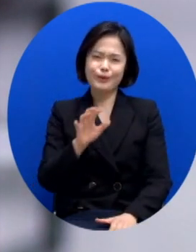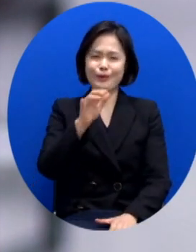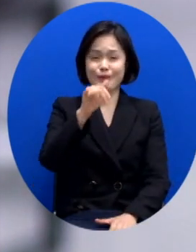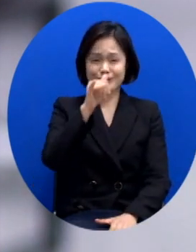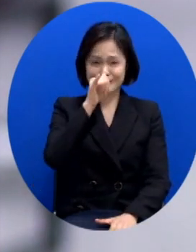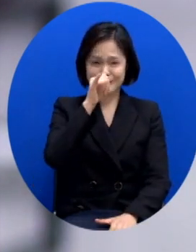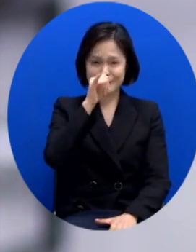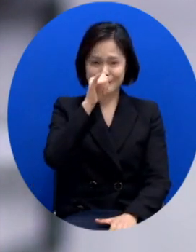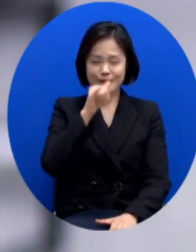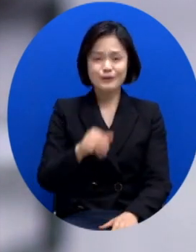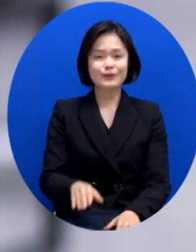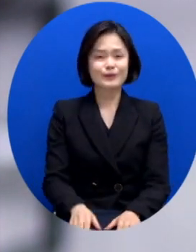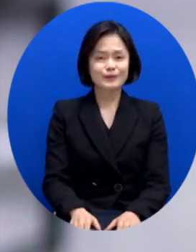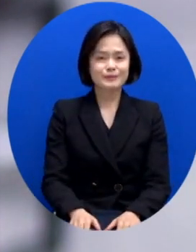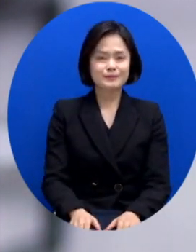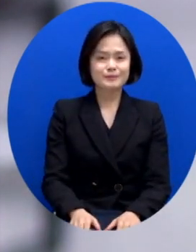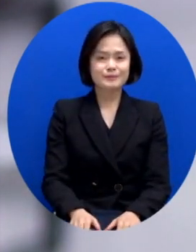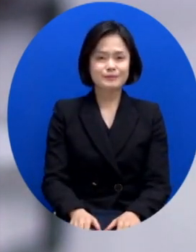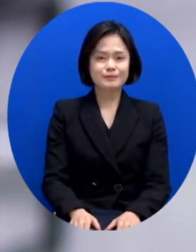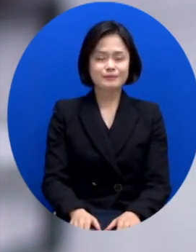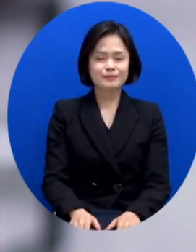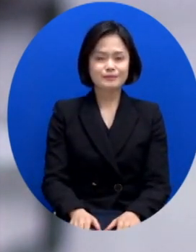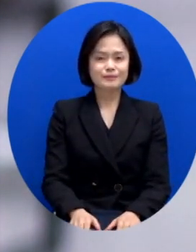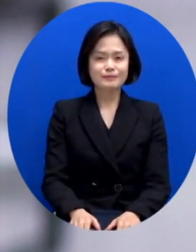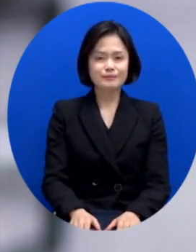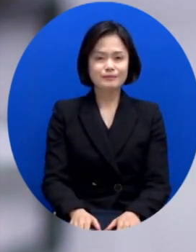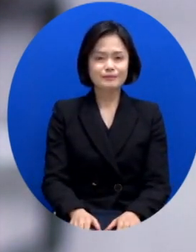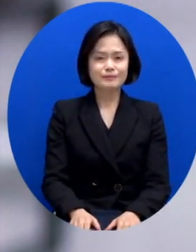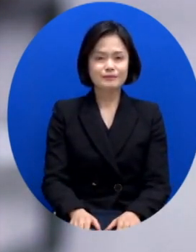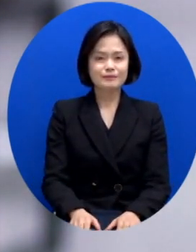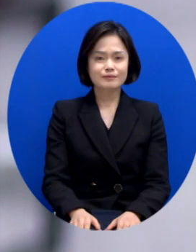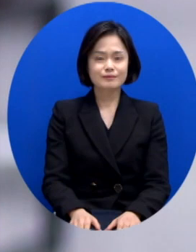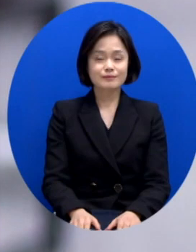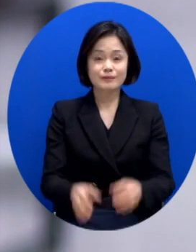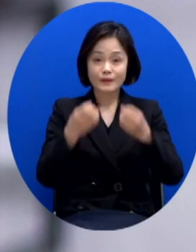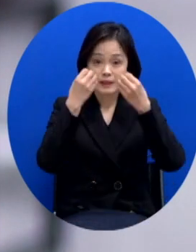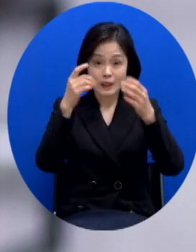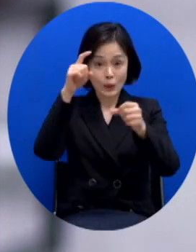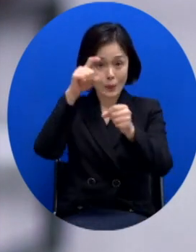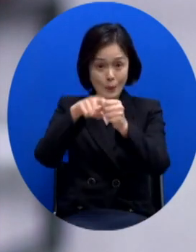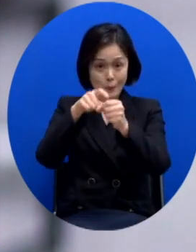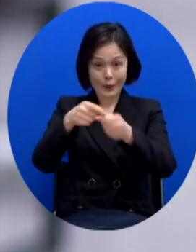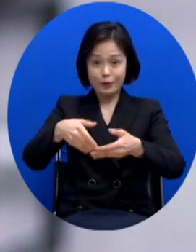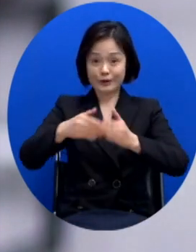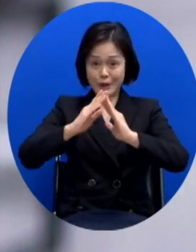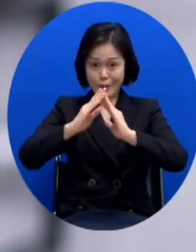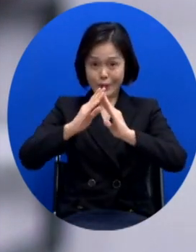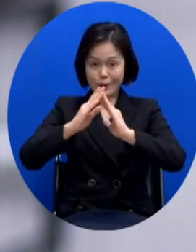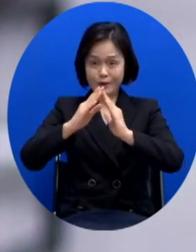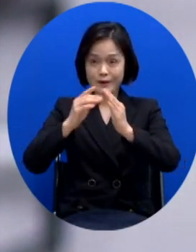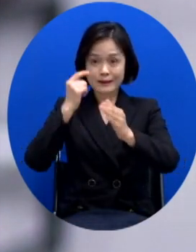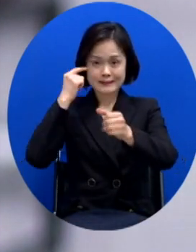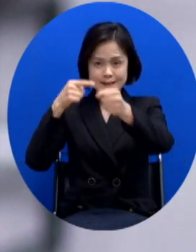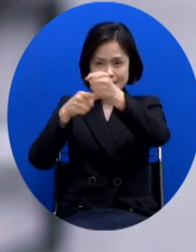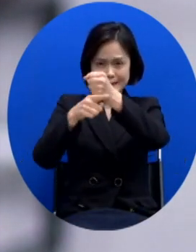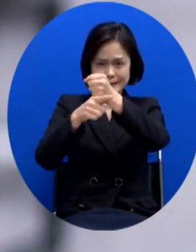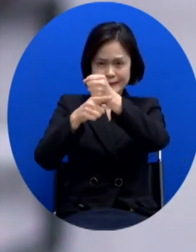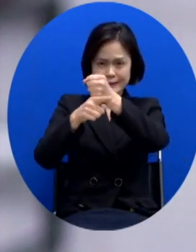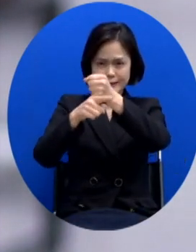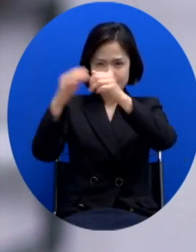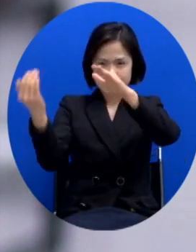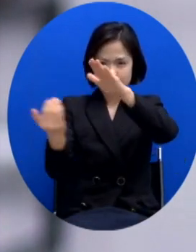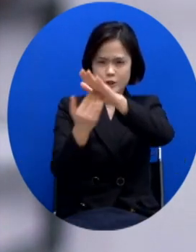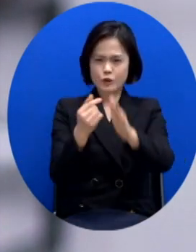반복하며 살아가는 것일까요 새로운 목표를 세우고 그 뜻을 이루겠다는 강한